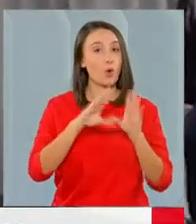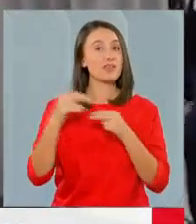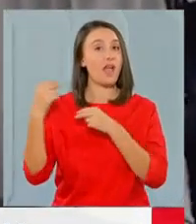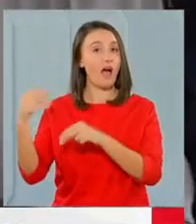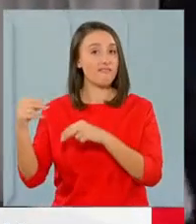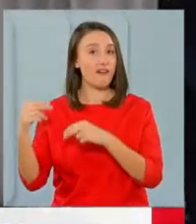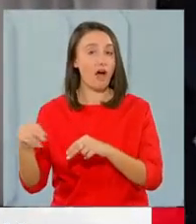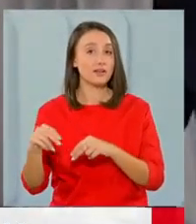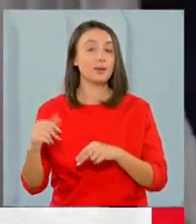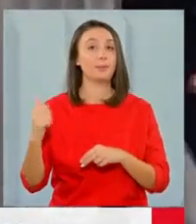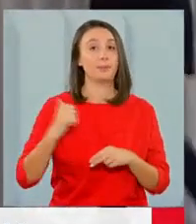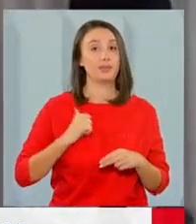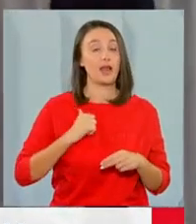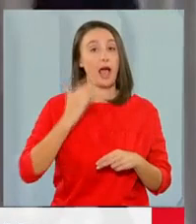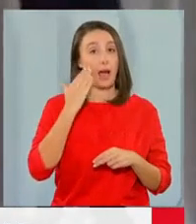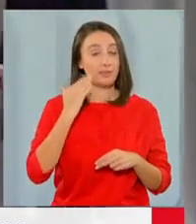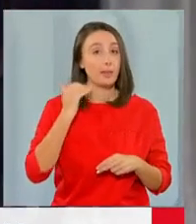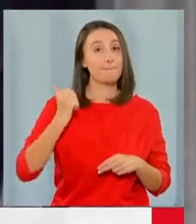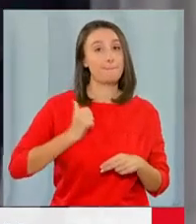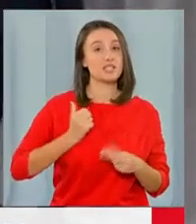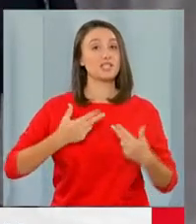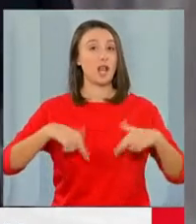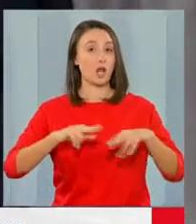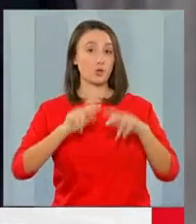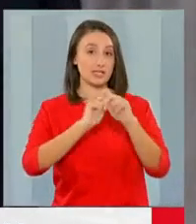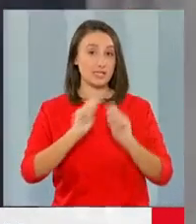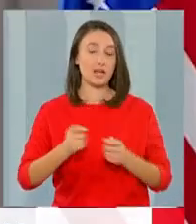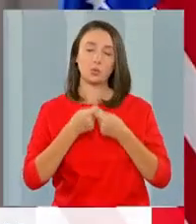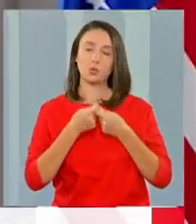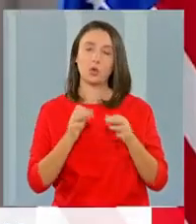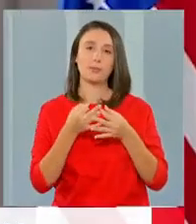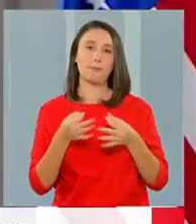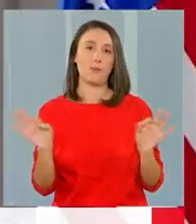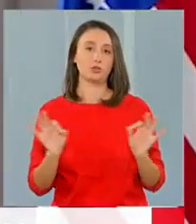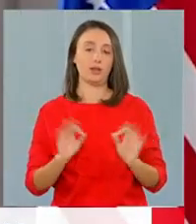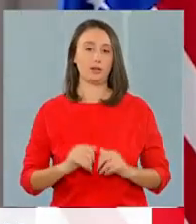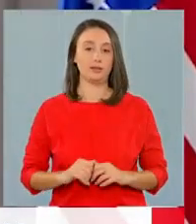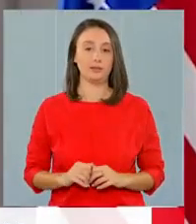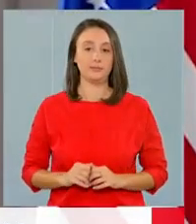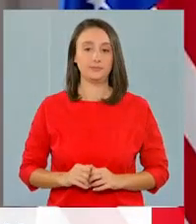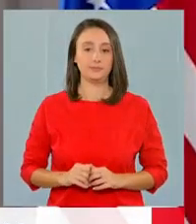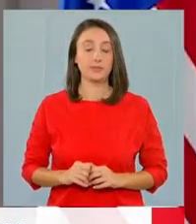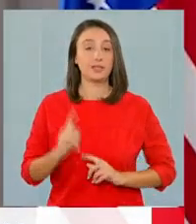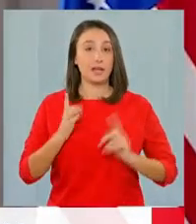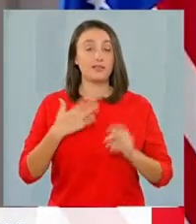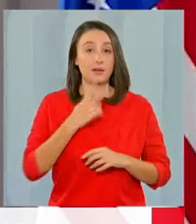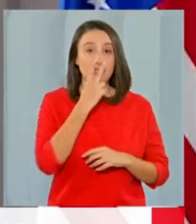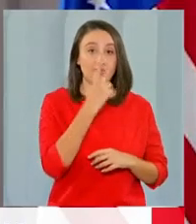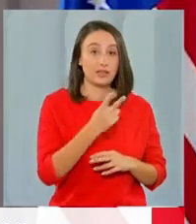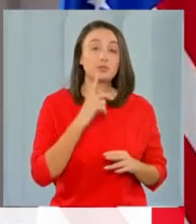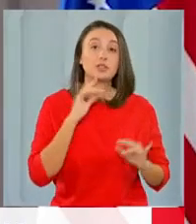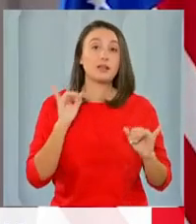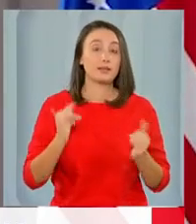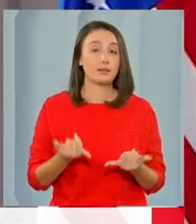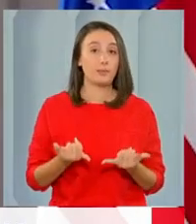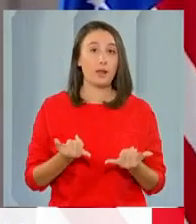ocean faptul că Militari americani păzesc țara noastră cu toate dotările moderne și dacă vrem să vedem ce s a